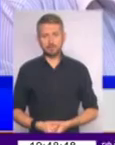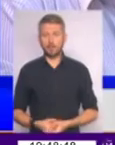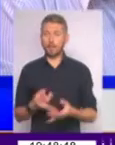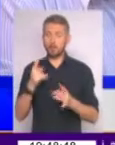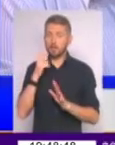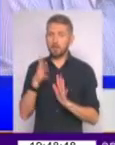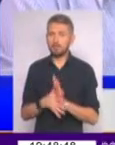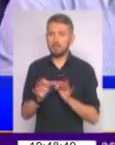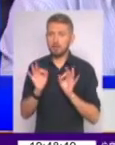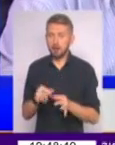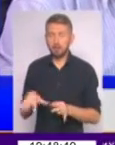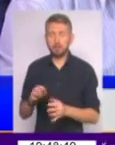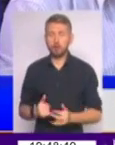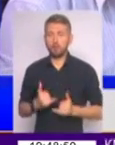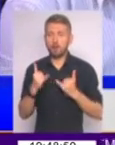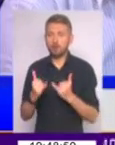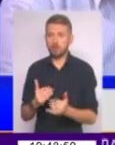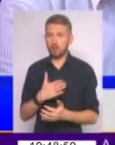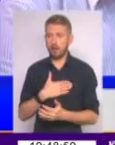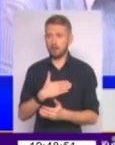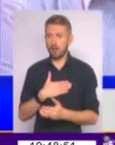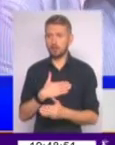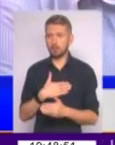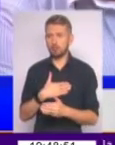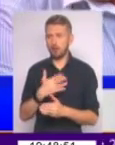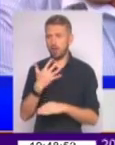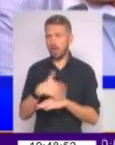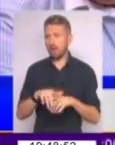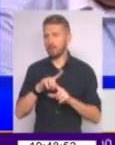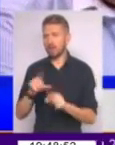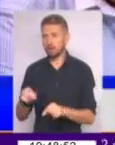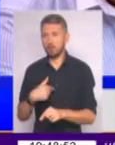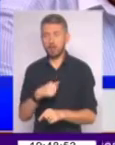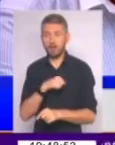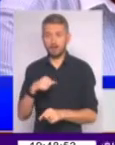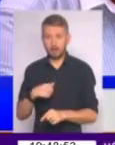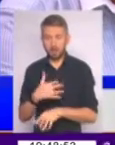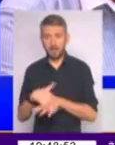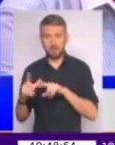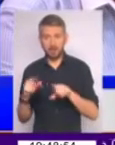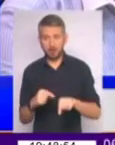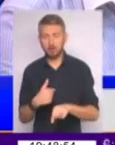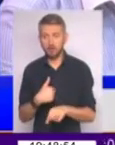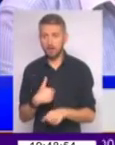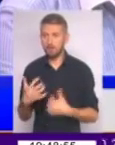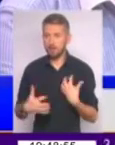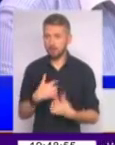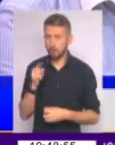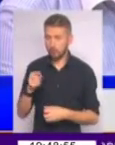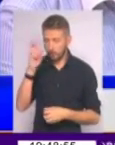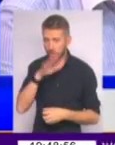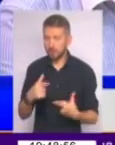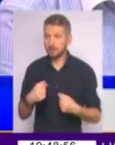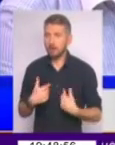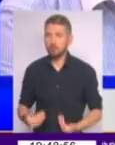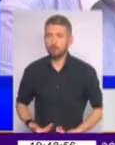правильно, при всем уважении нашим иммигрантам, да, вот я сам родом иммигрантов, но я переживаю за той стране, где я